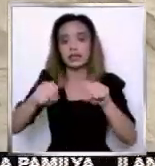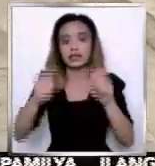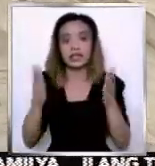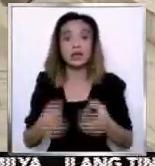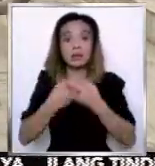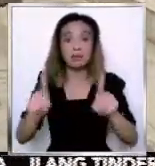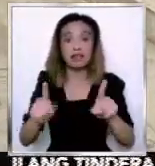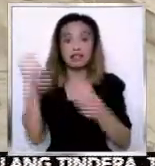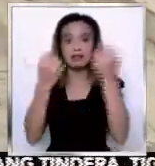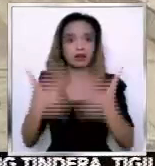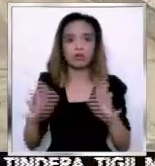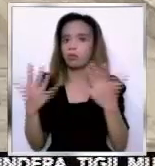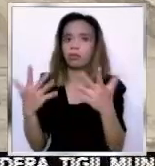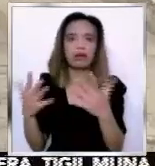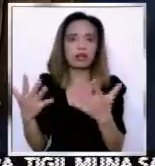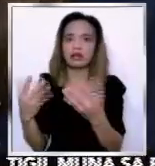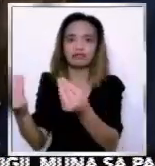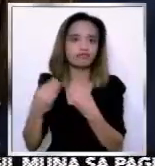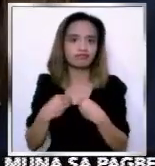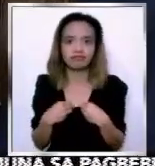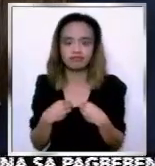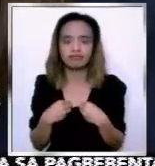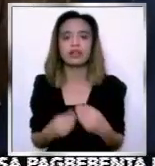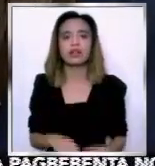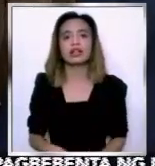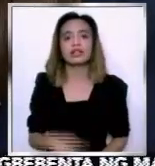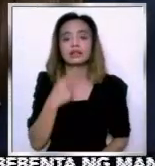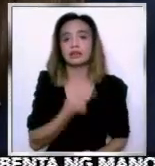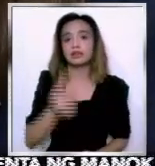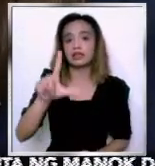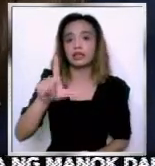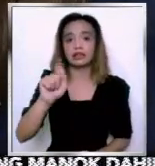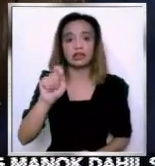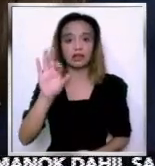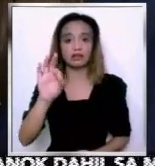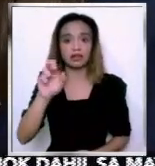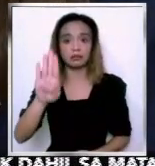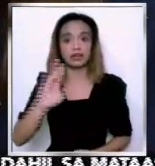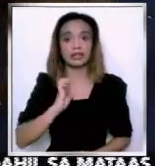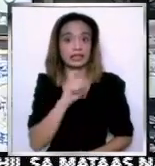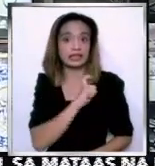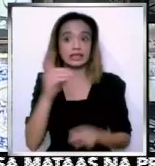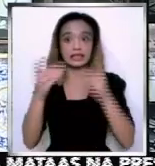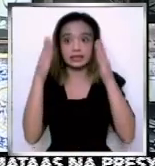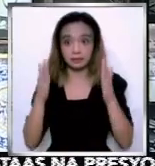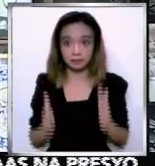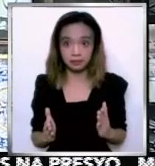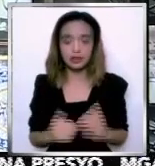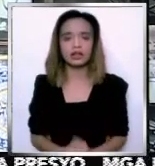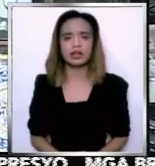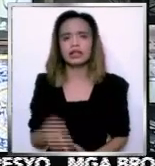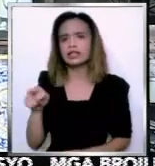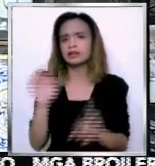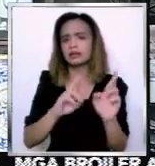silang natatanggap na tulong mula sa gobyerno. Sabi naman ni LTFRB Executive Director Maria Cristina Cacion, inihahanda na raw